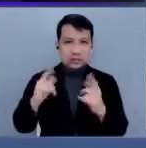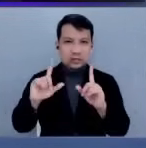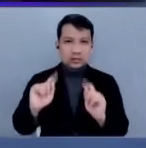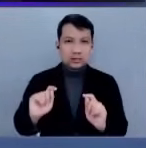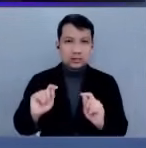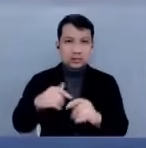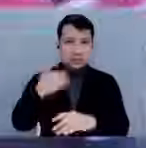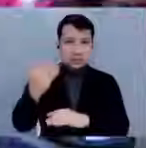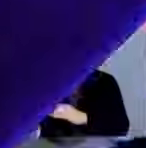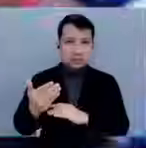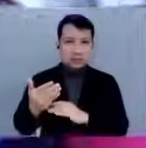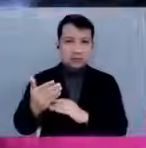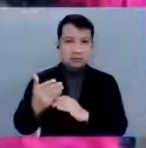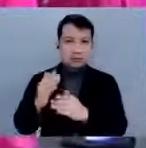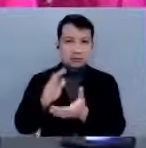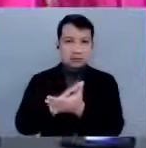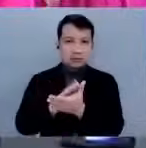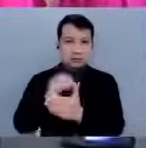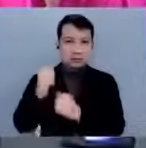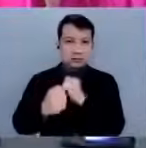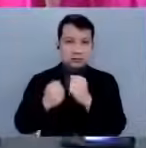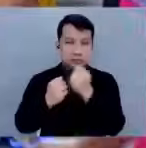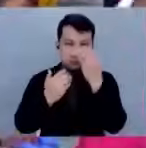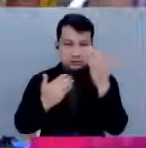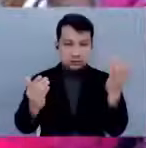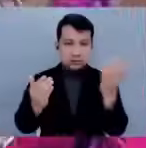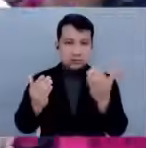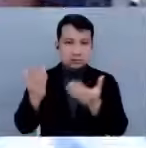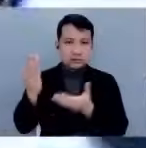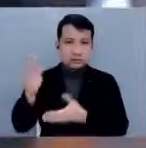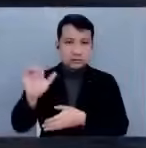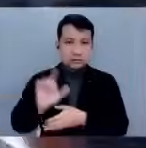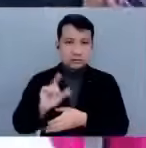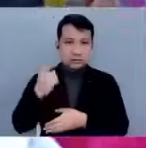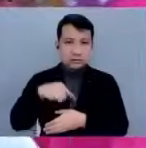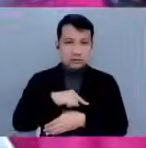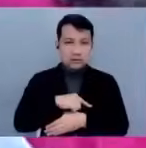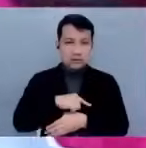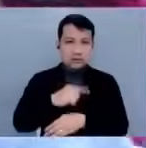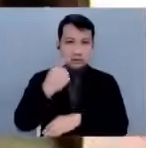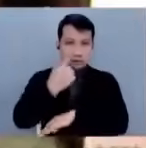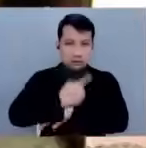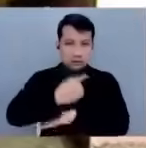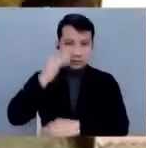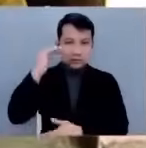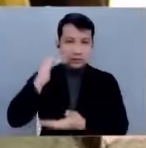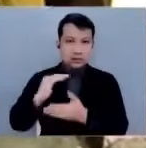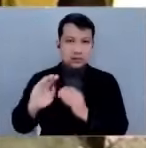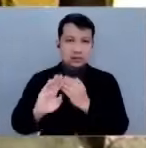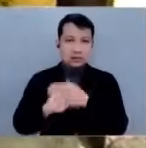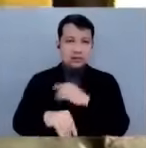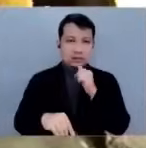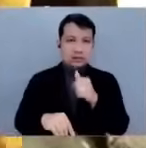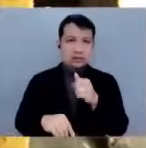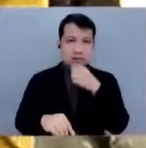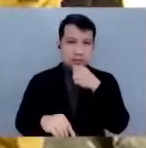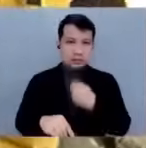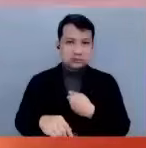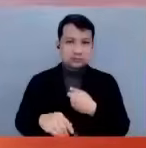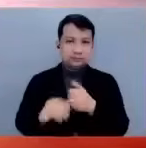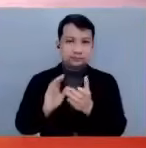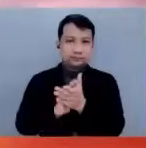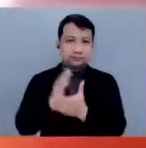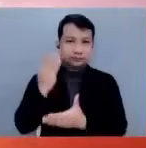na pasukan. Yan ay para punan ang mababawasang araw kapag ibinalik ang lumang school calendar na